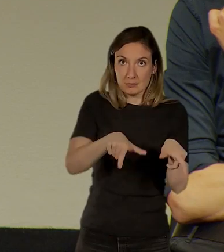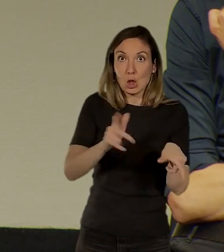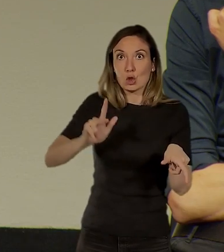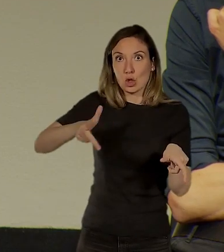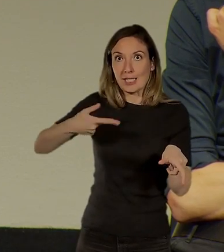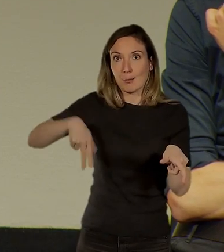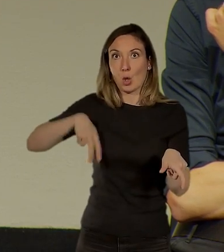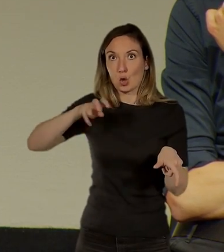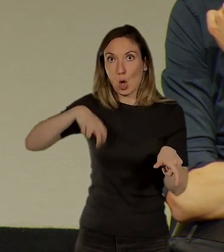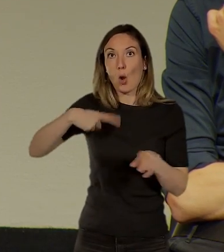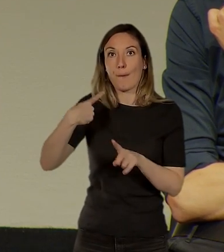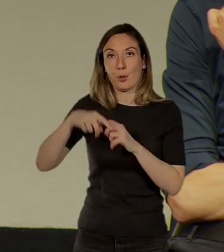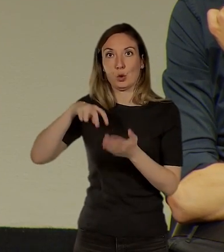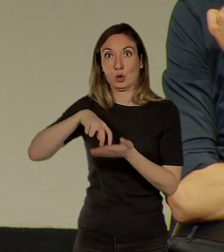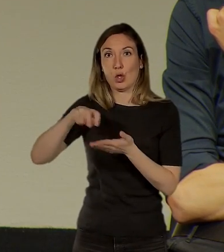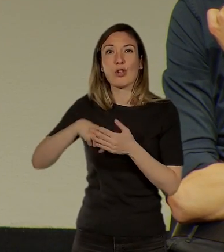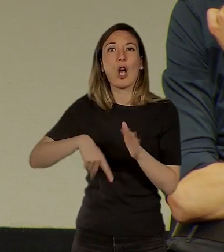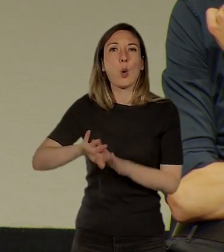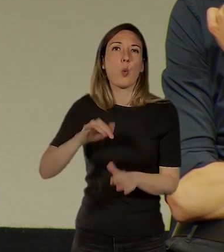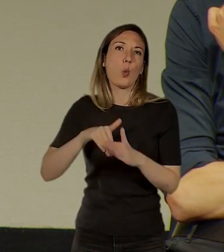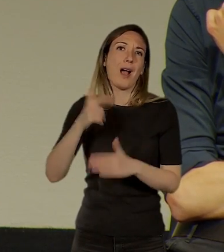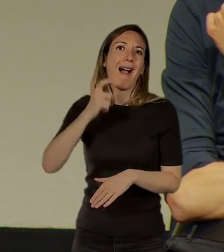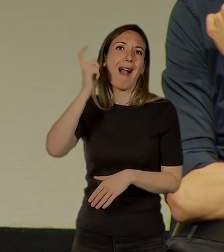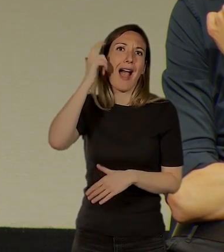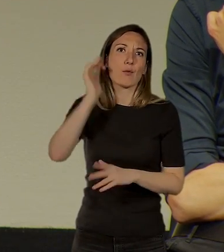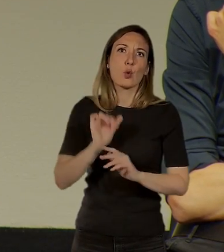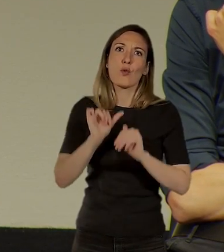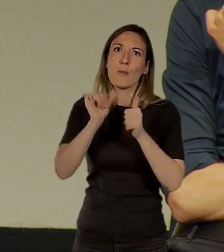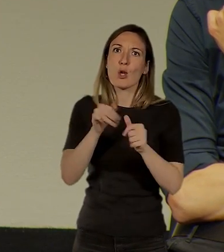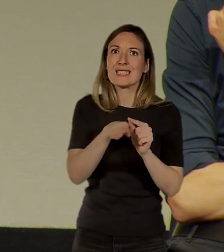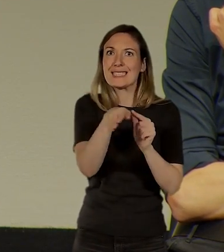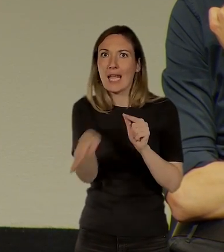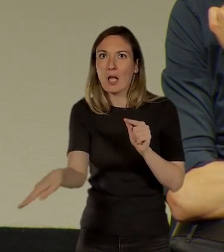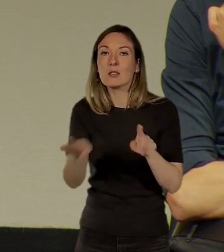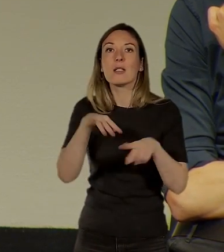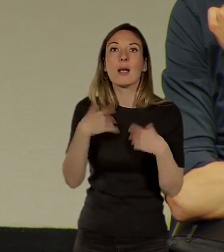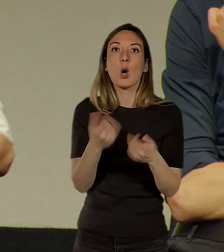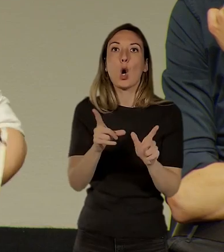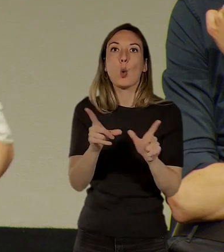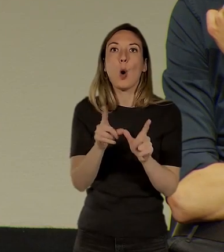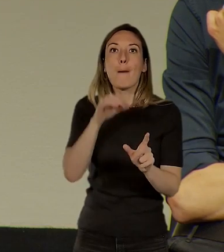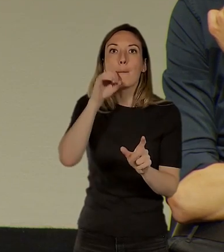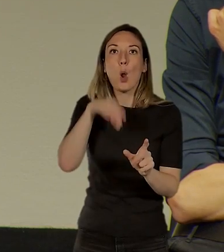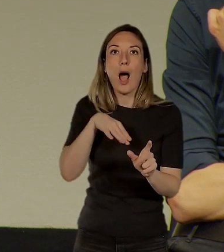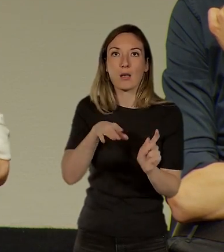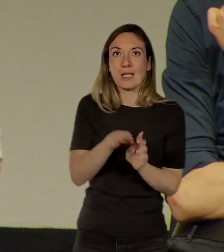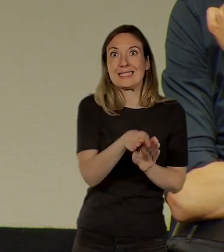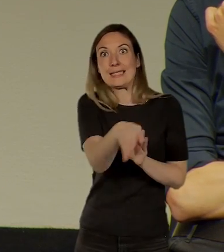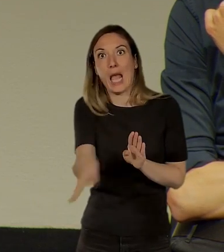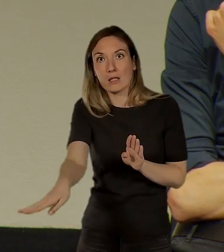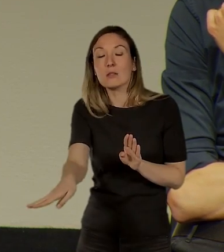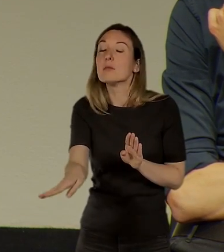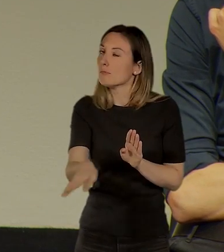od těch nájezdů a sjezdů u Hlávkova mostu až po sjezd u Bulhara, tak ten je vlastně kontinuálně protažen a my